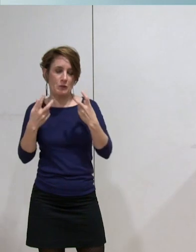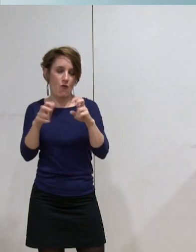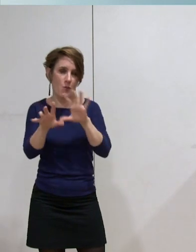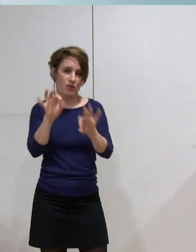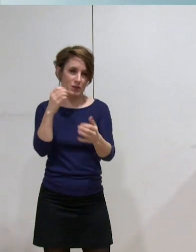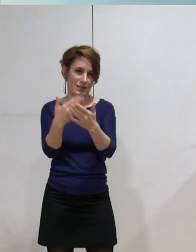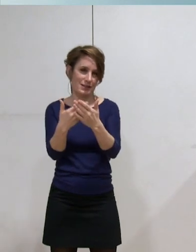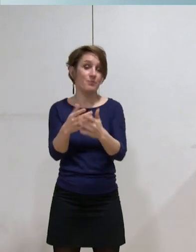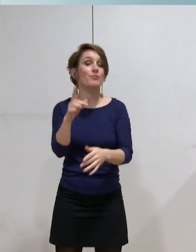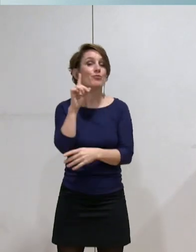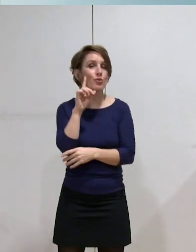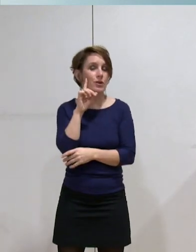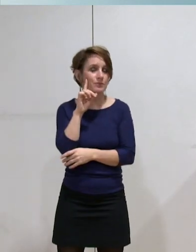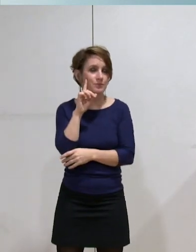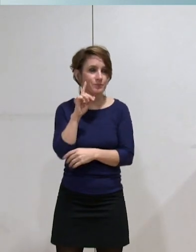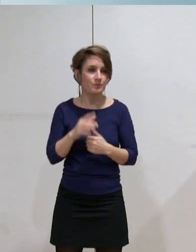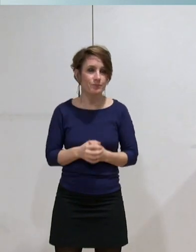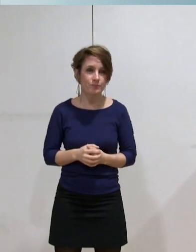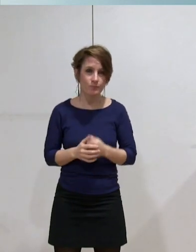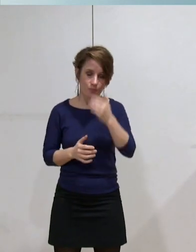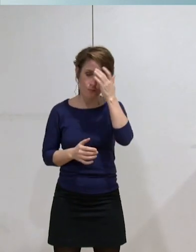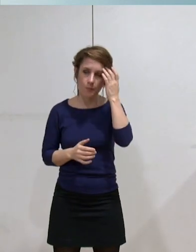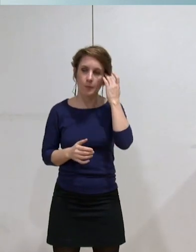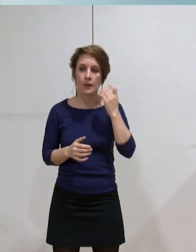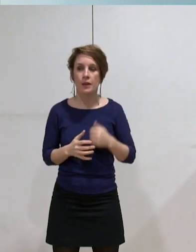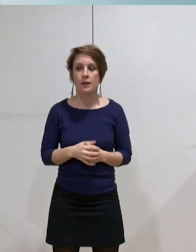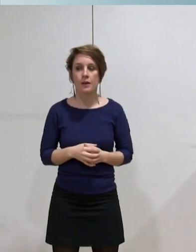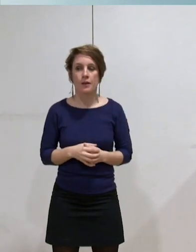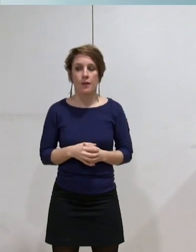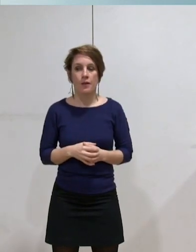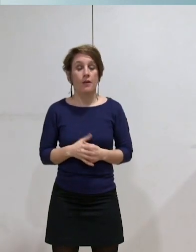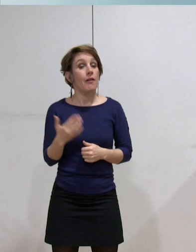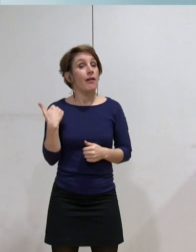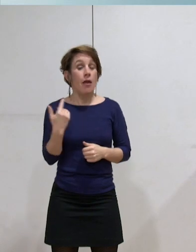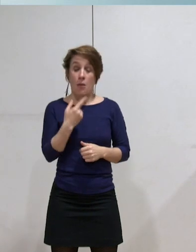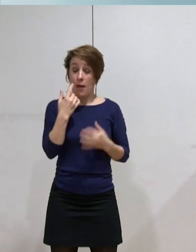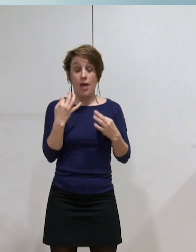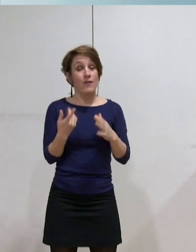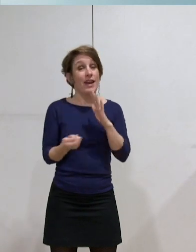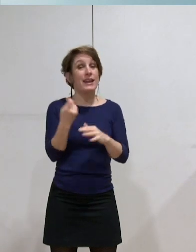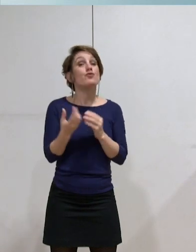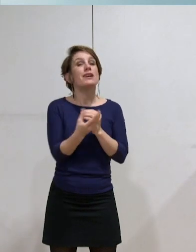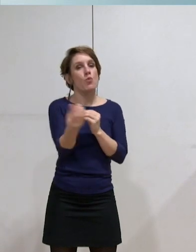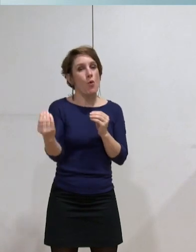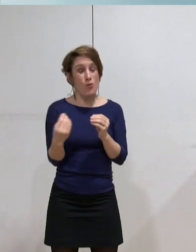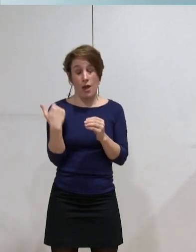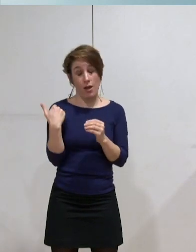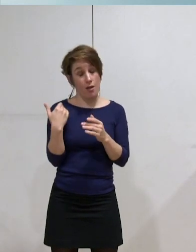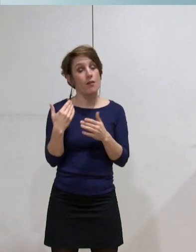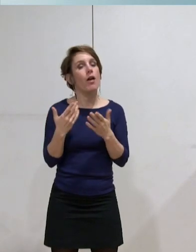pourquoi parce que nous considérons il vient d'être beaucoup évoquer l'éducation populaire sur laquelle on va